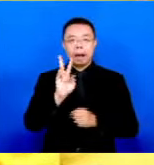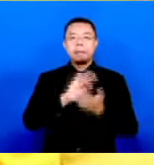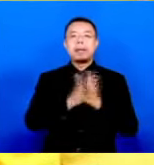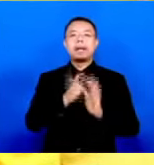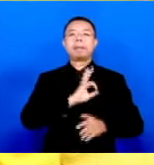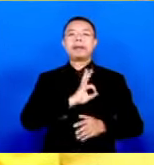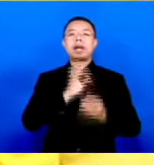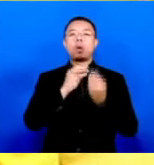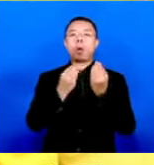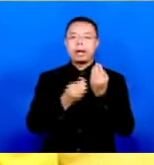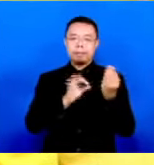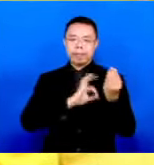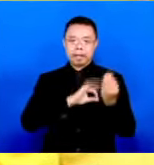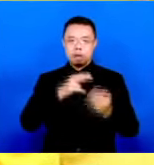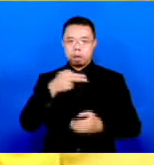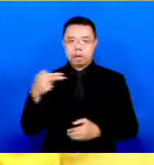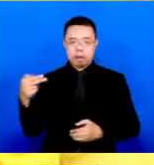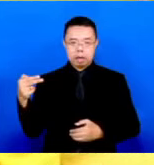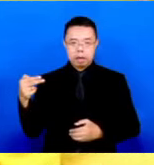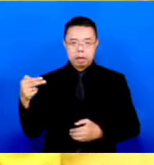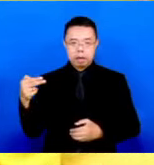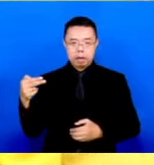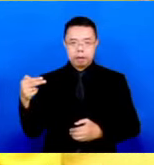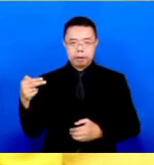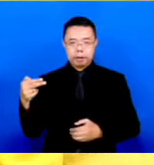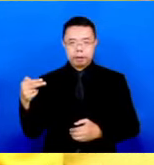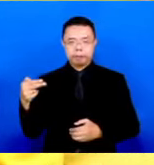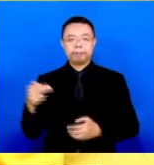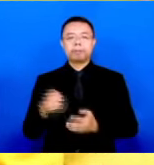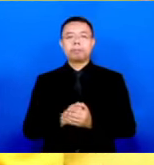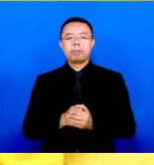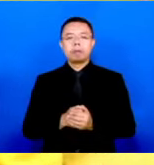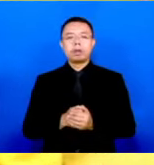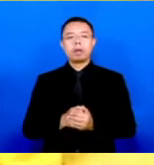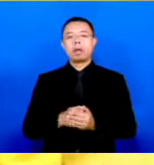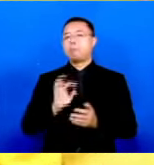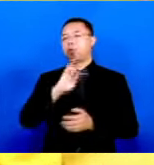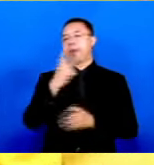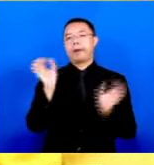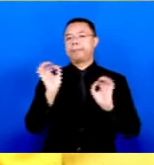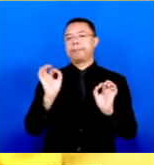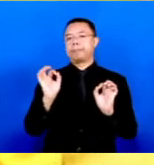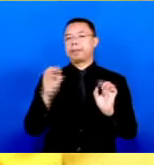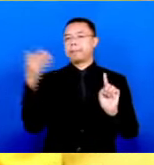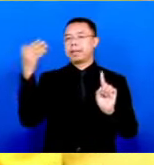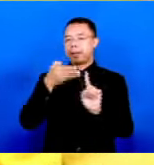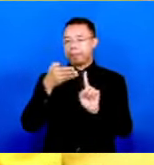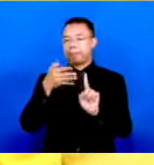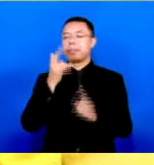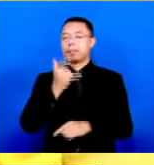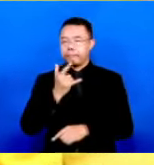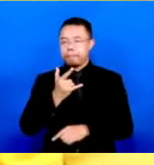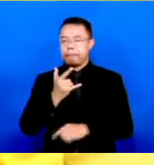sebagai presiden dan wakil presiden elected, tidak ada perubahan. Prinsipnya